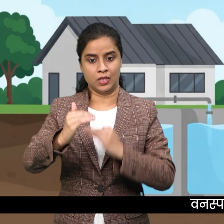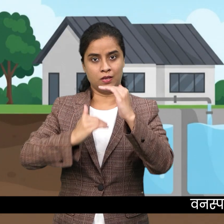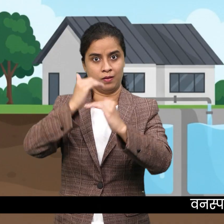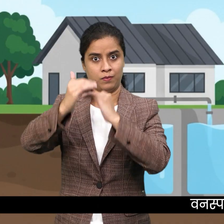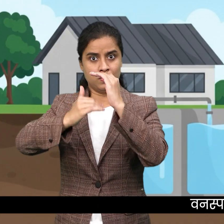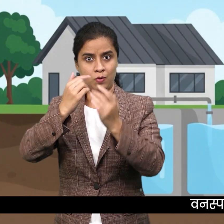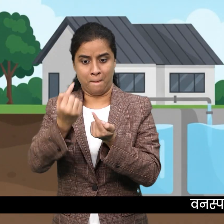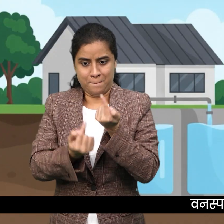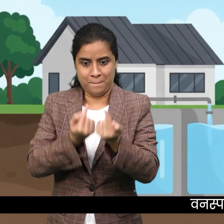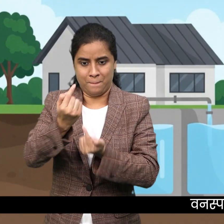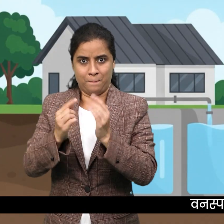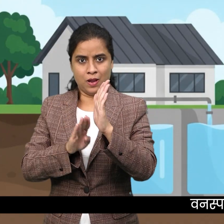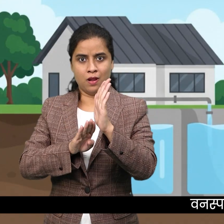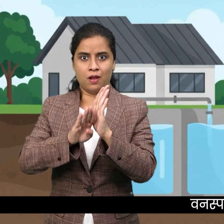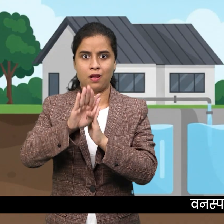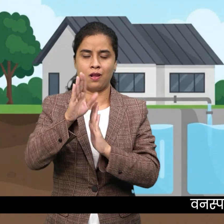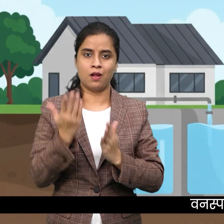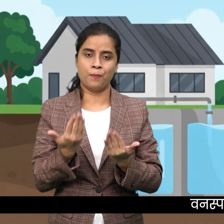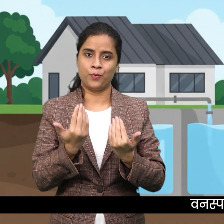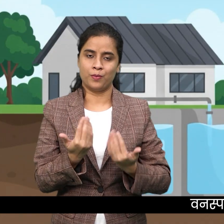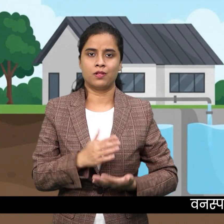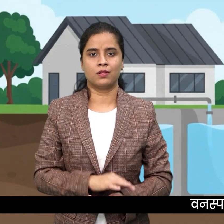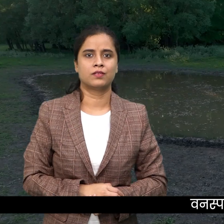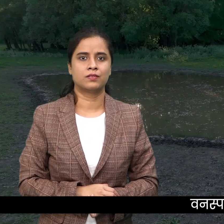वनस्पतींची वाढ सुधारते.